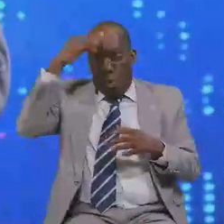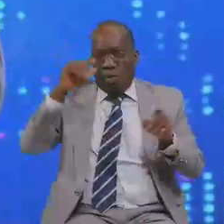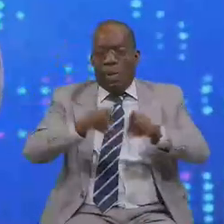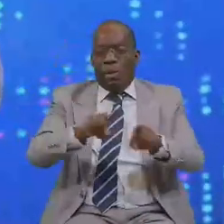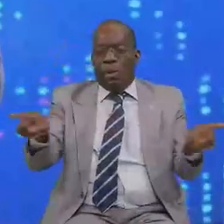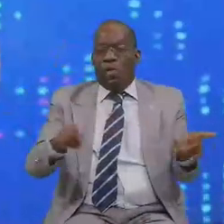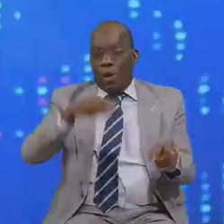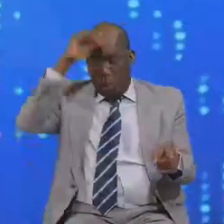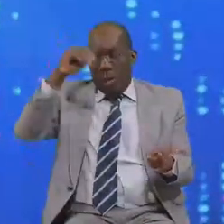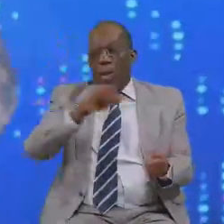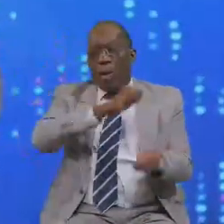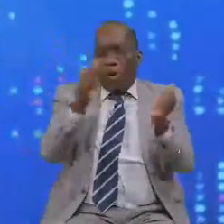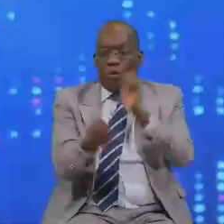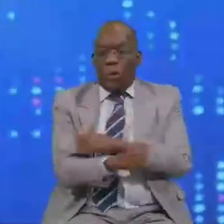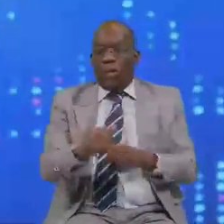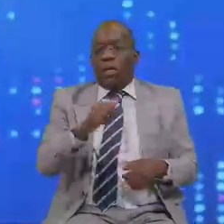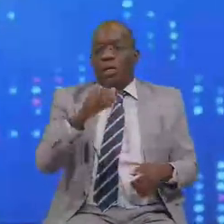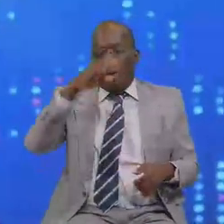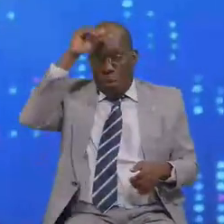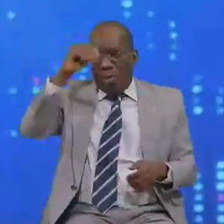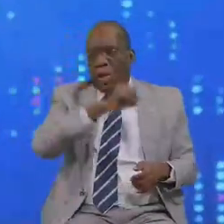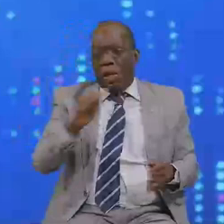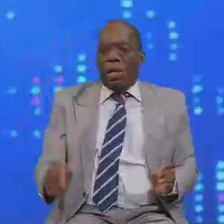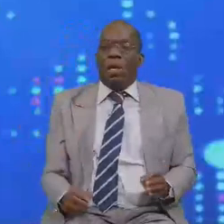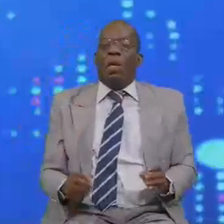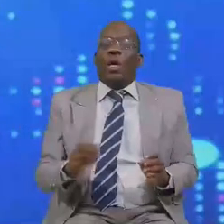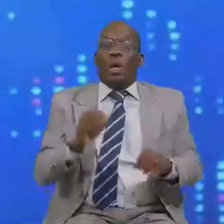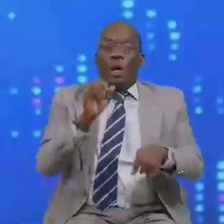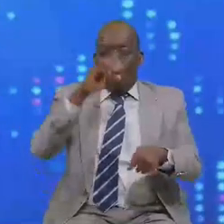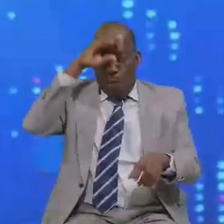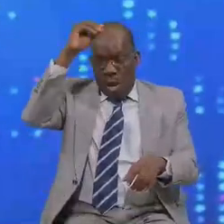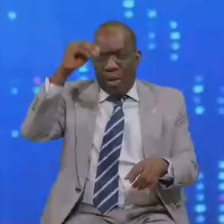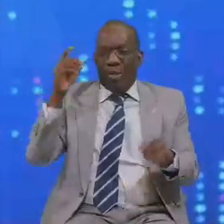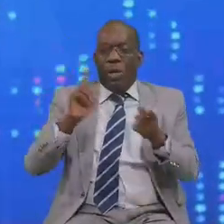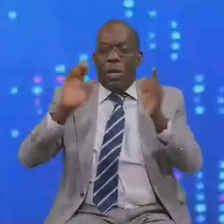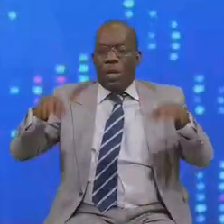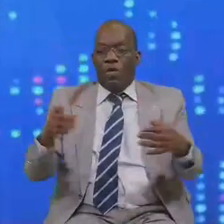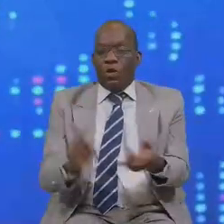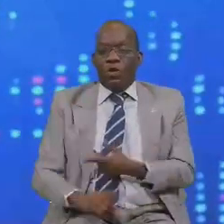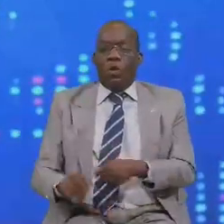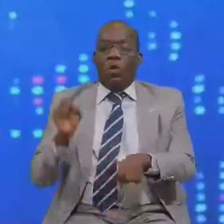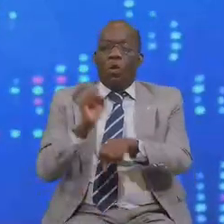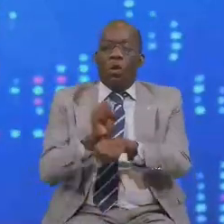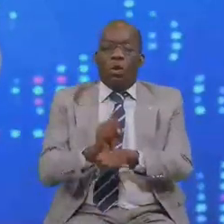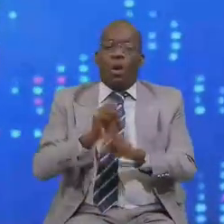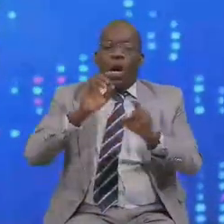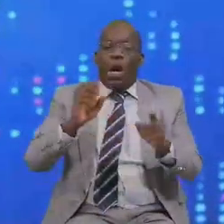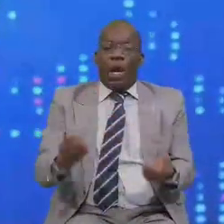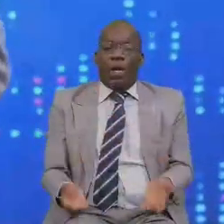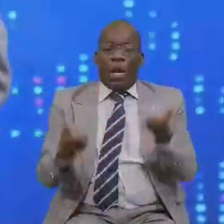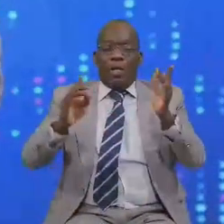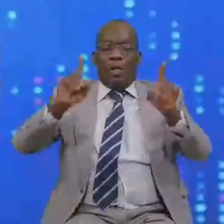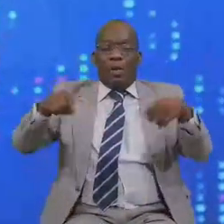homme convaincu, transformé. Un homme transformé. Lève-toi et va dans la ville et on te